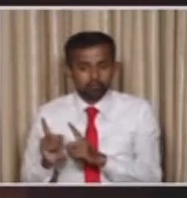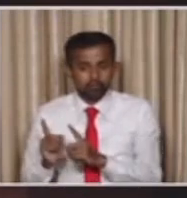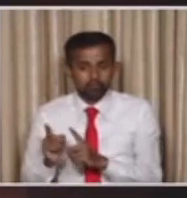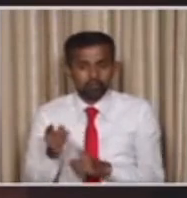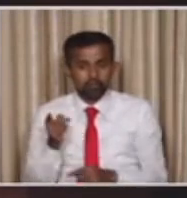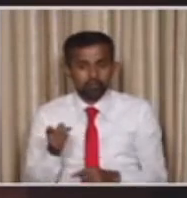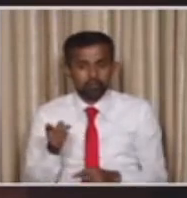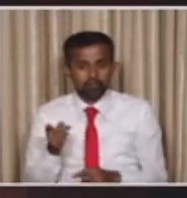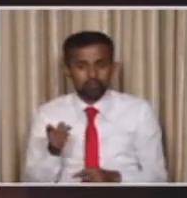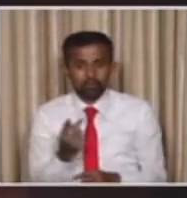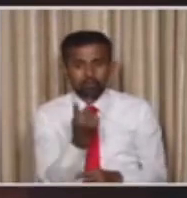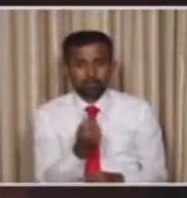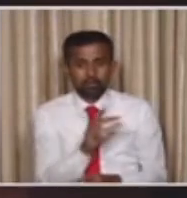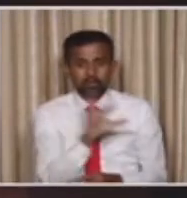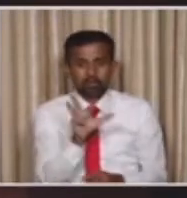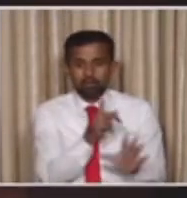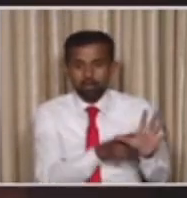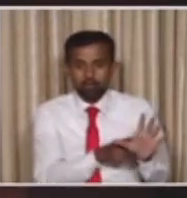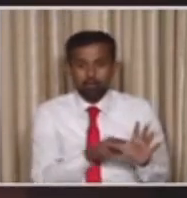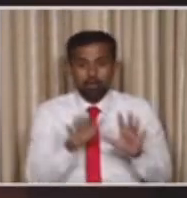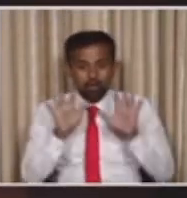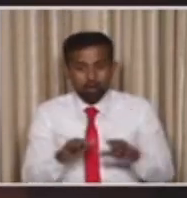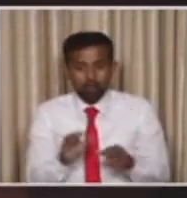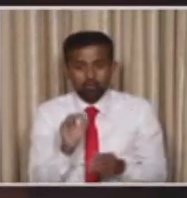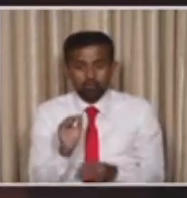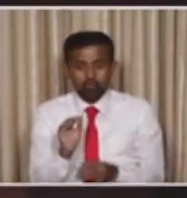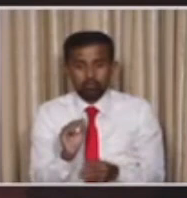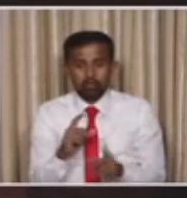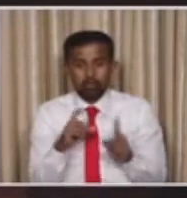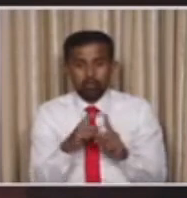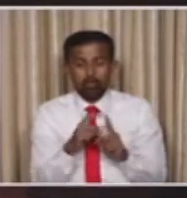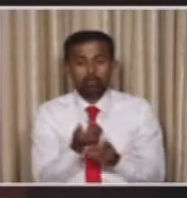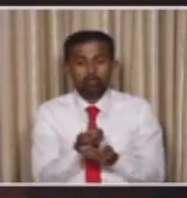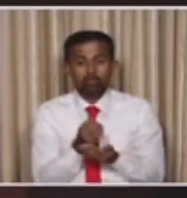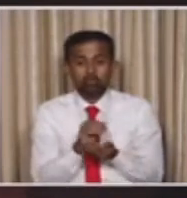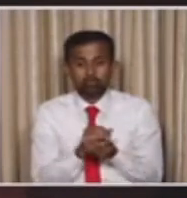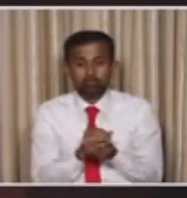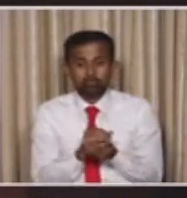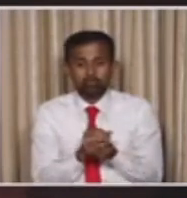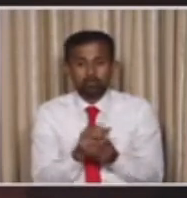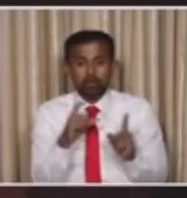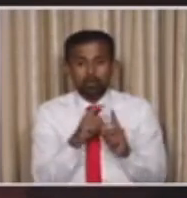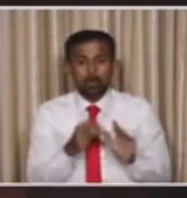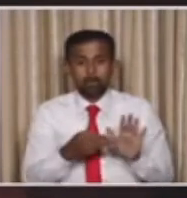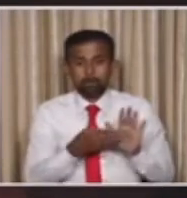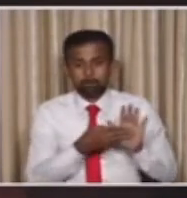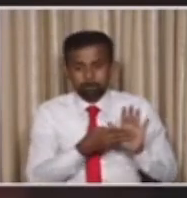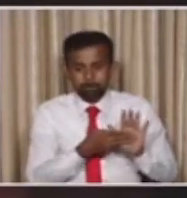සඳහා 2019 වසර අවසානයේ තිබූ ඩොලර් සංචිතයෙන් ඩොලර්